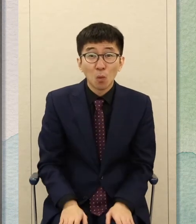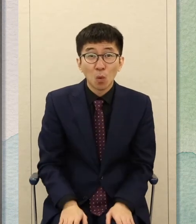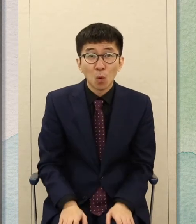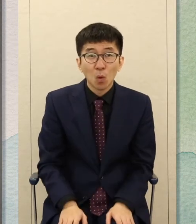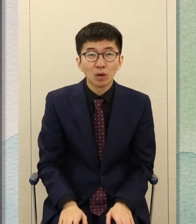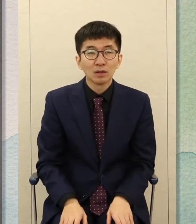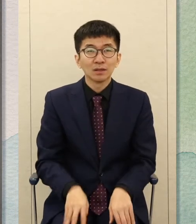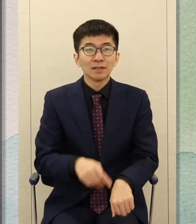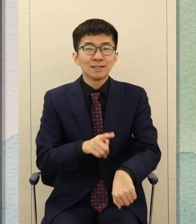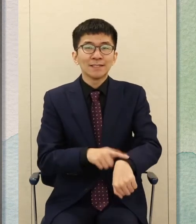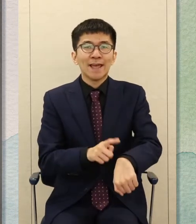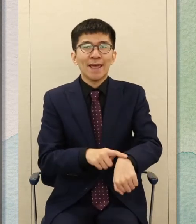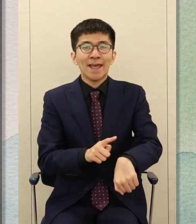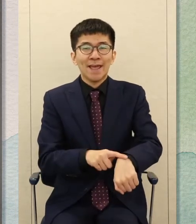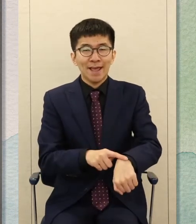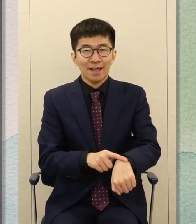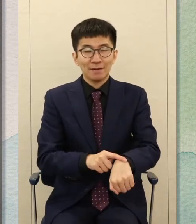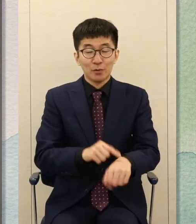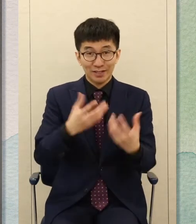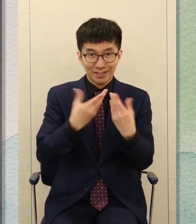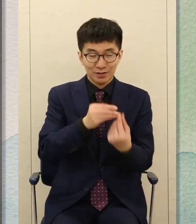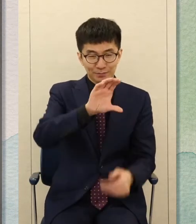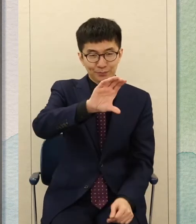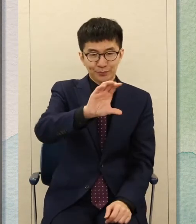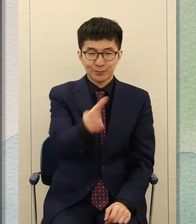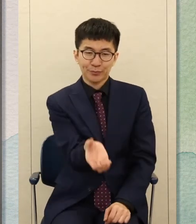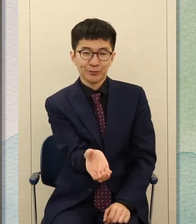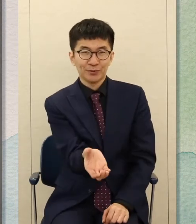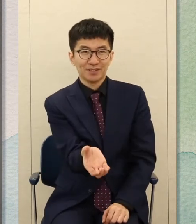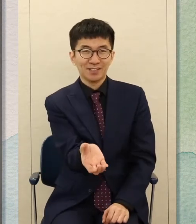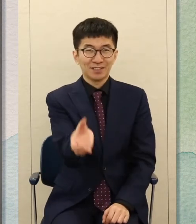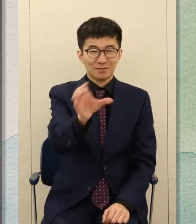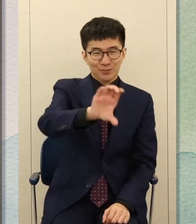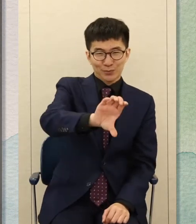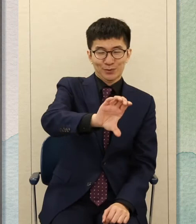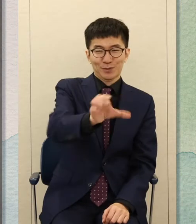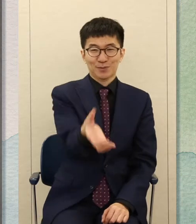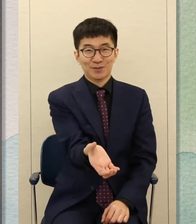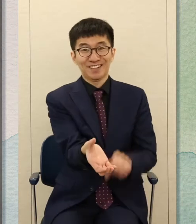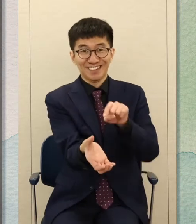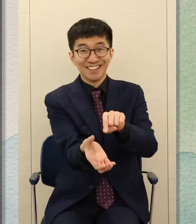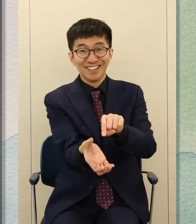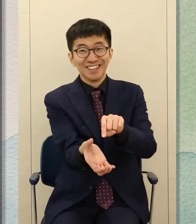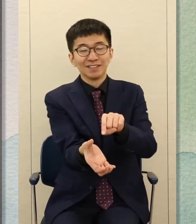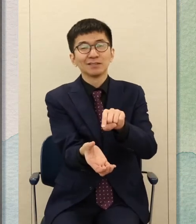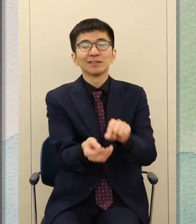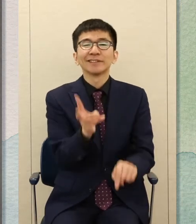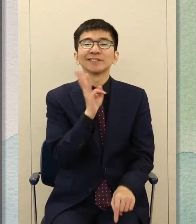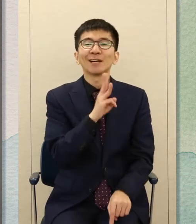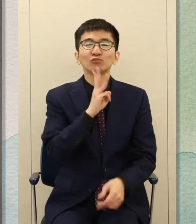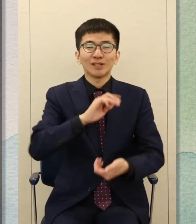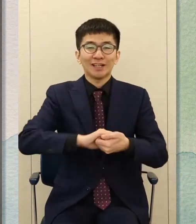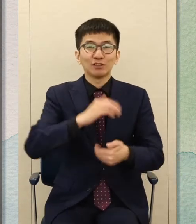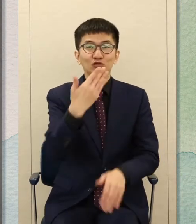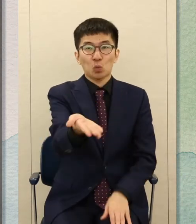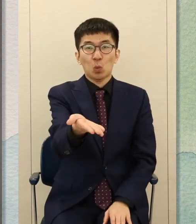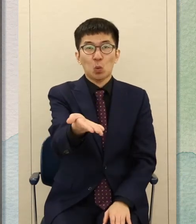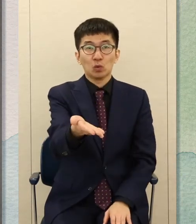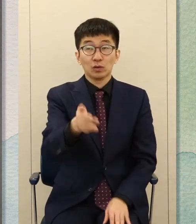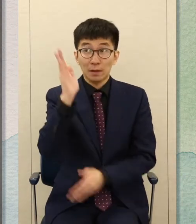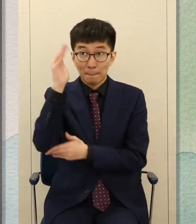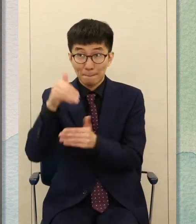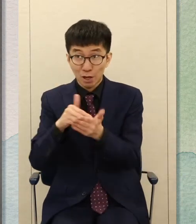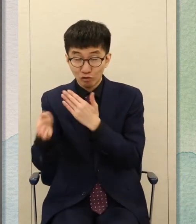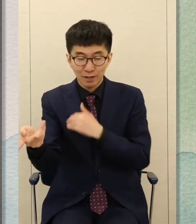무조건 시계부터 저는 사시라고 얘기하거든요. 예, 한 번 발언할 때 무조건 3분. 예, 그리고 다 발언하고 다시